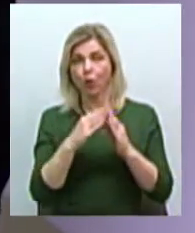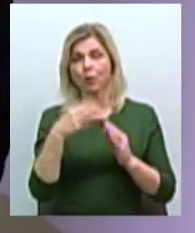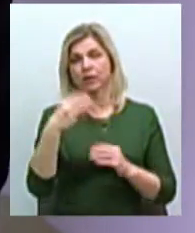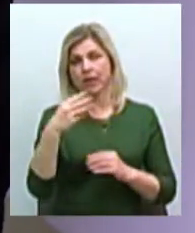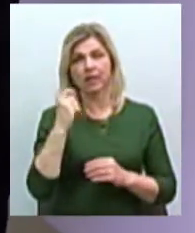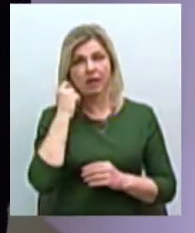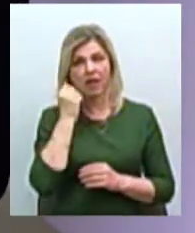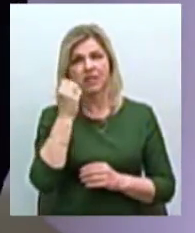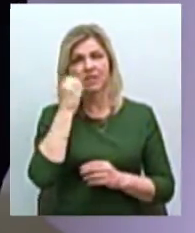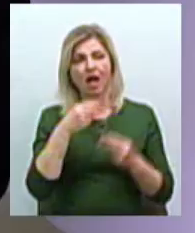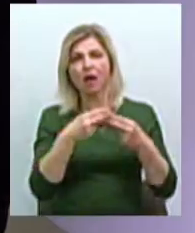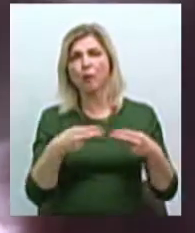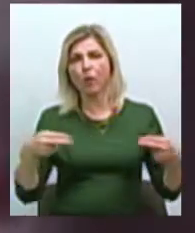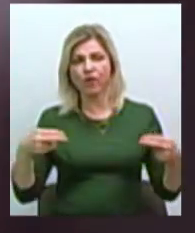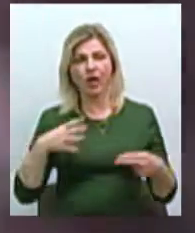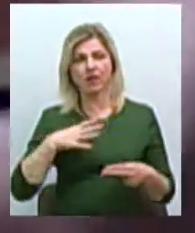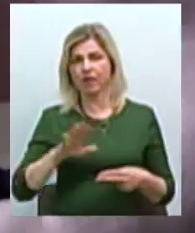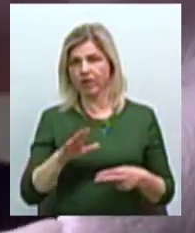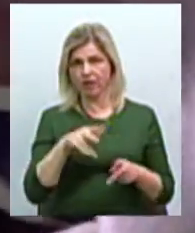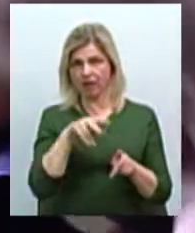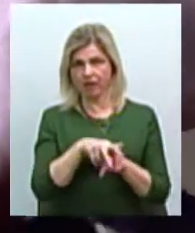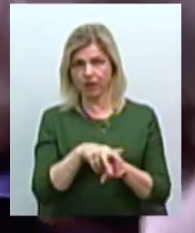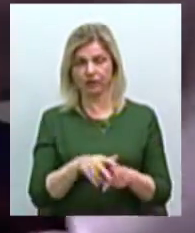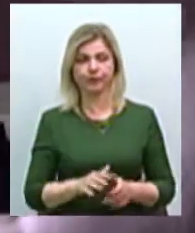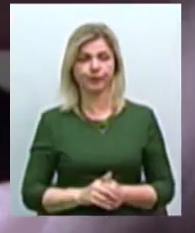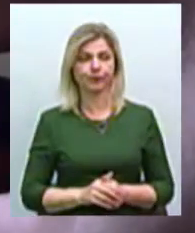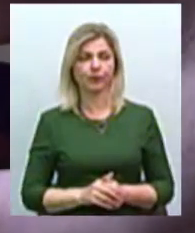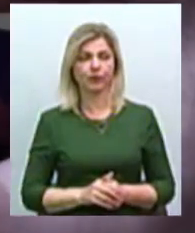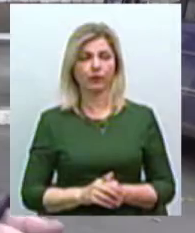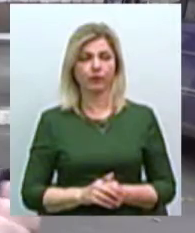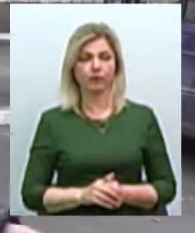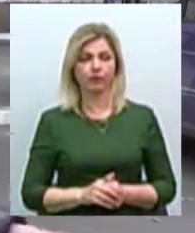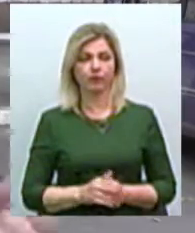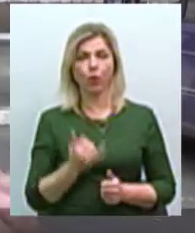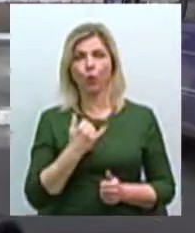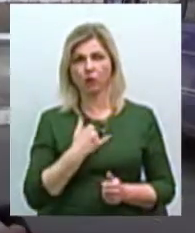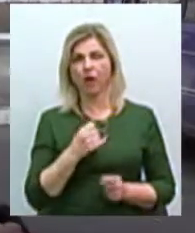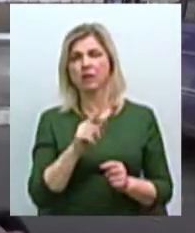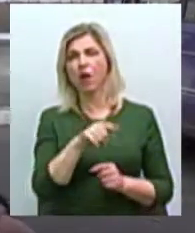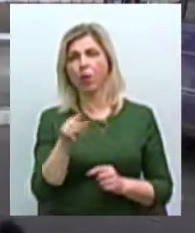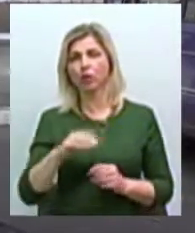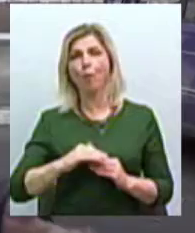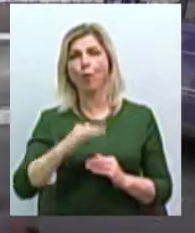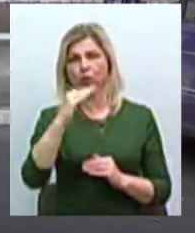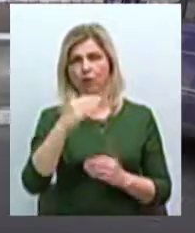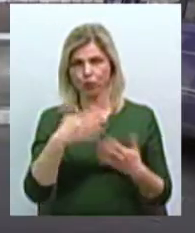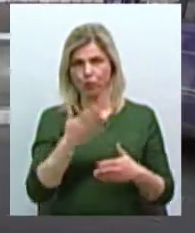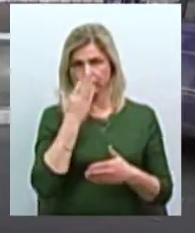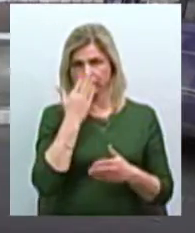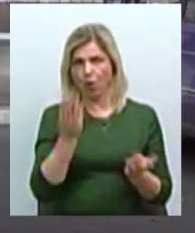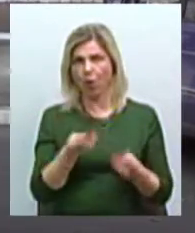стара проводка вже не витримувала навантаження. У нас вже на декільких під'їздах вже було горіло. І в